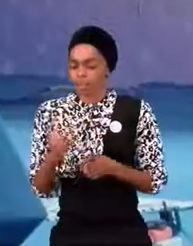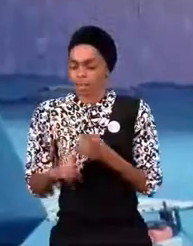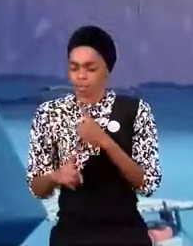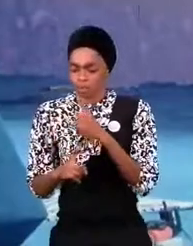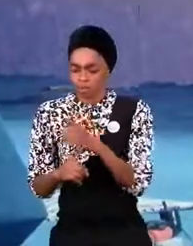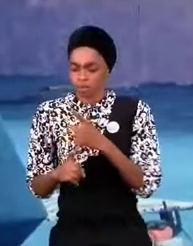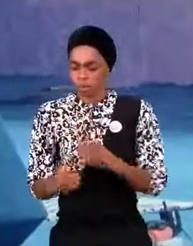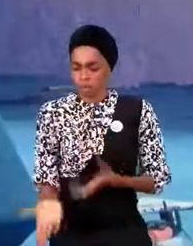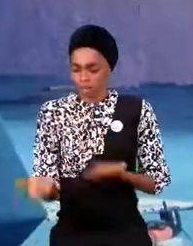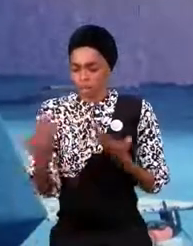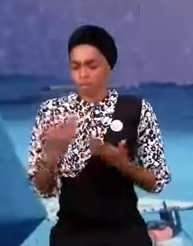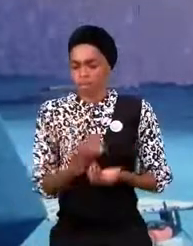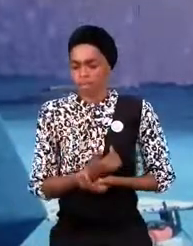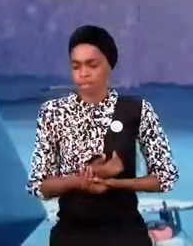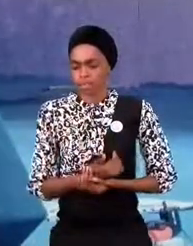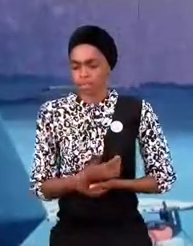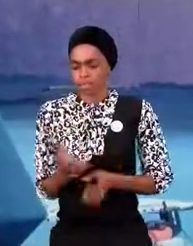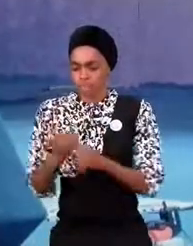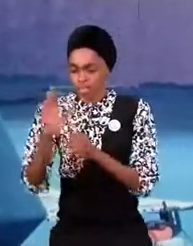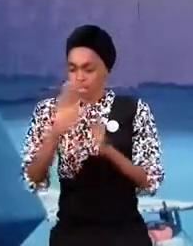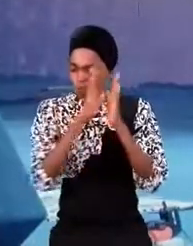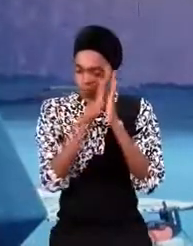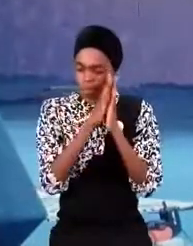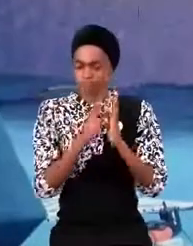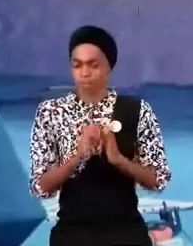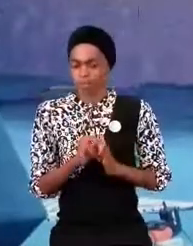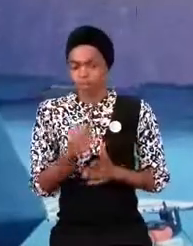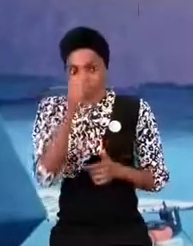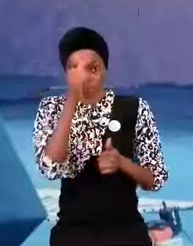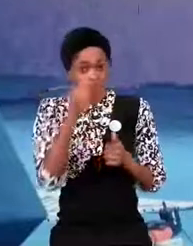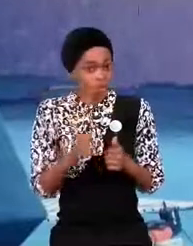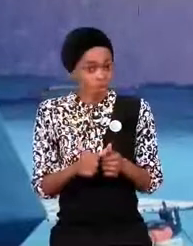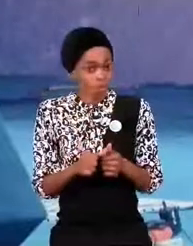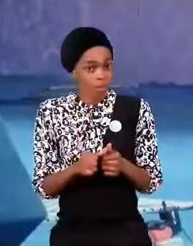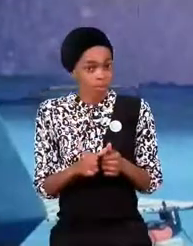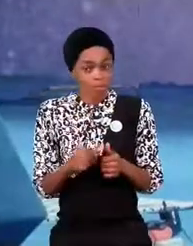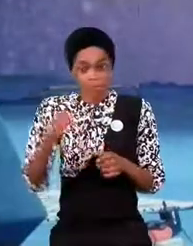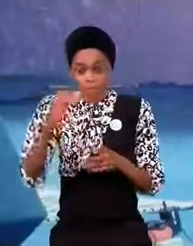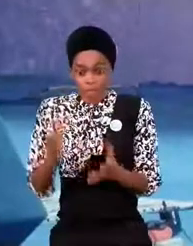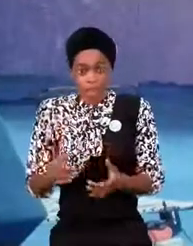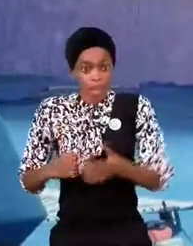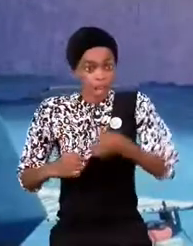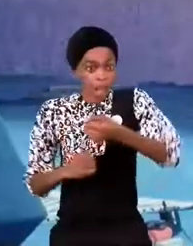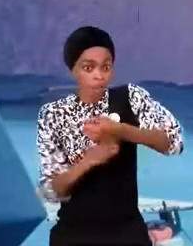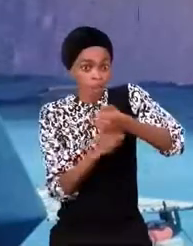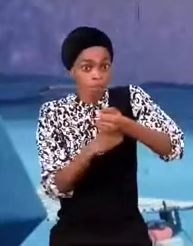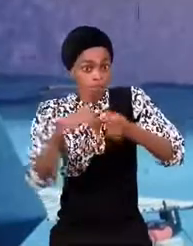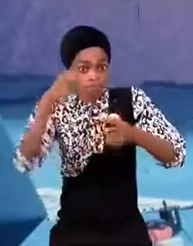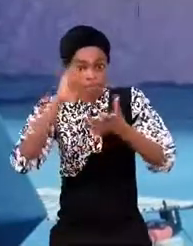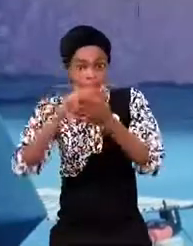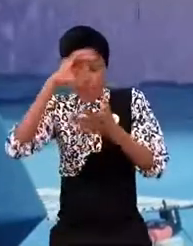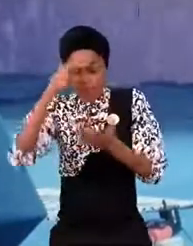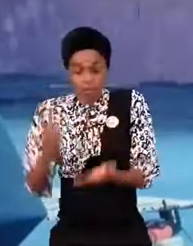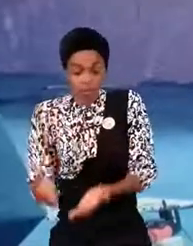Rappelez-vous, on a porté cet homme là-bas. Rappelez-vous, il a fallu 4 personnes pour l'amener là-bas. Maintenant, Jésus